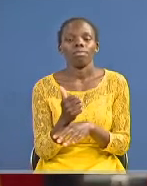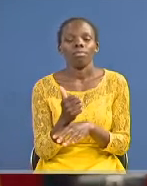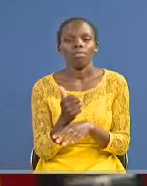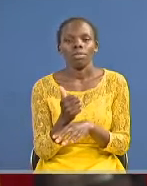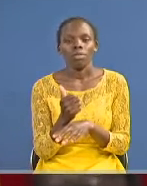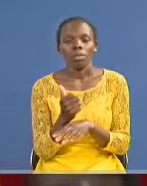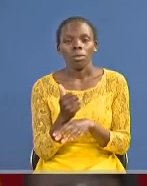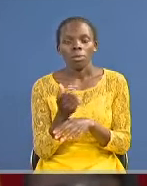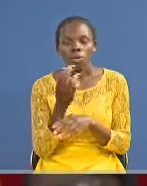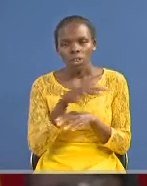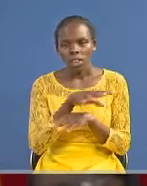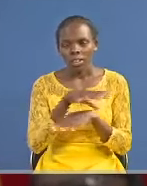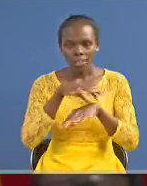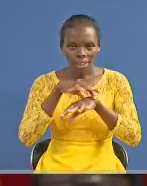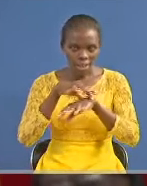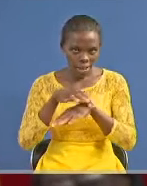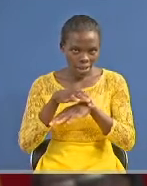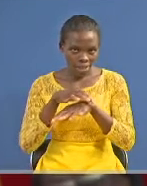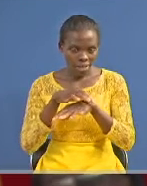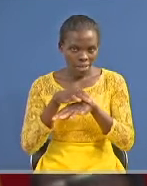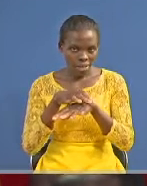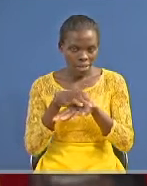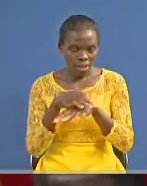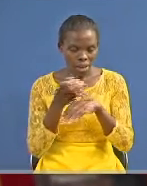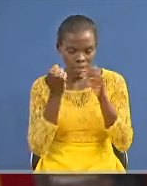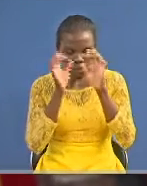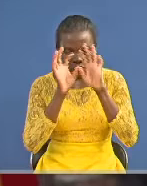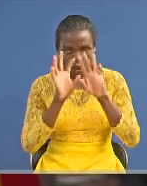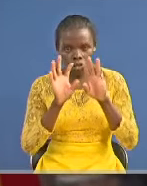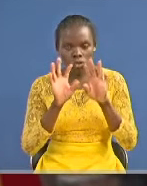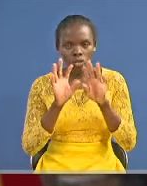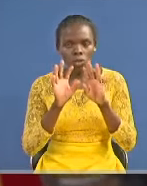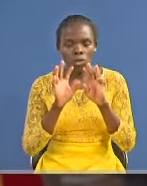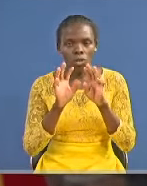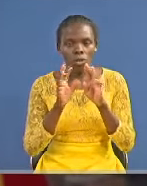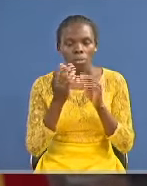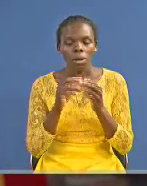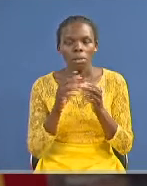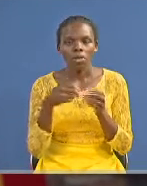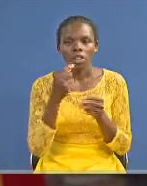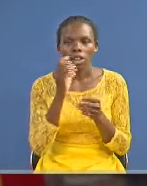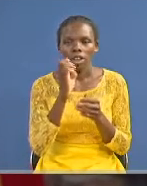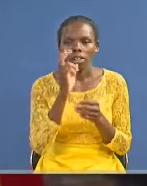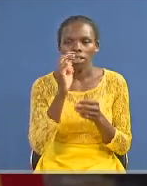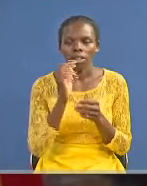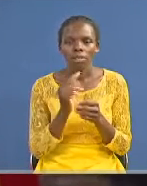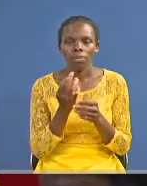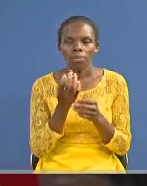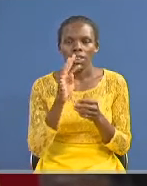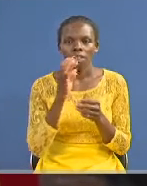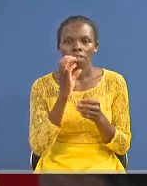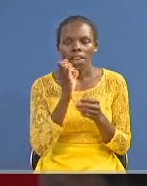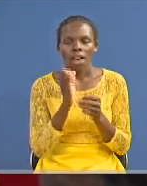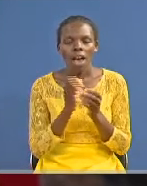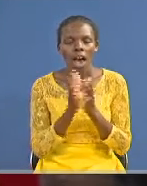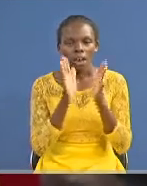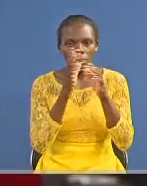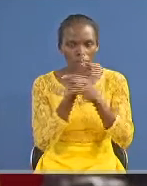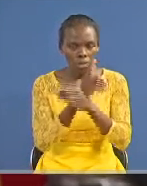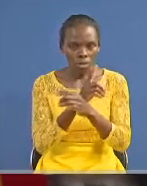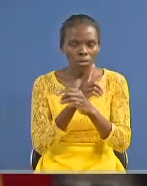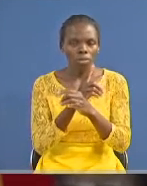to be on this earth the reflection of divine providence, favor, and